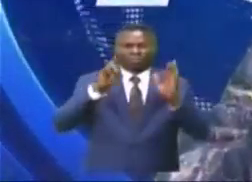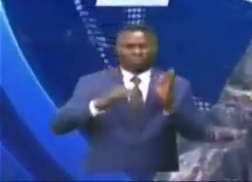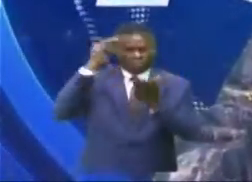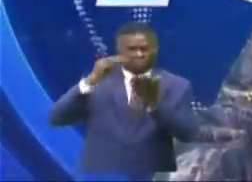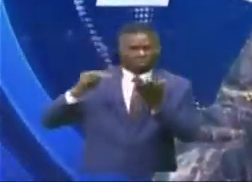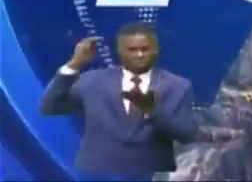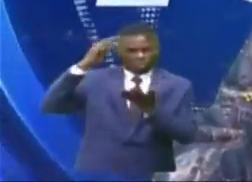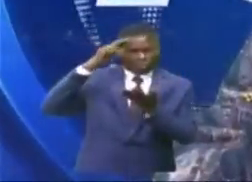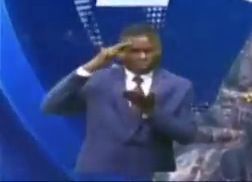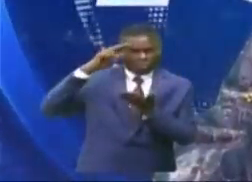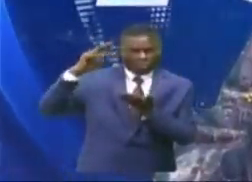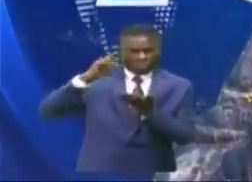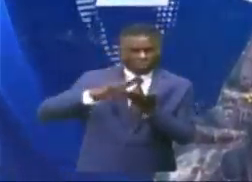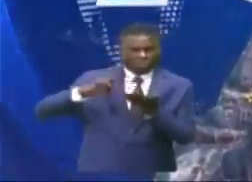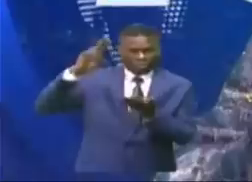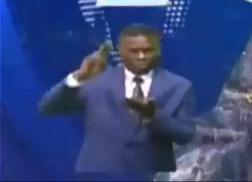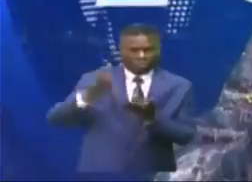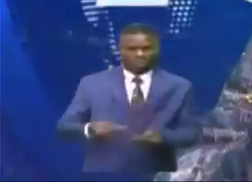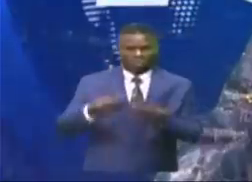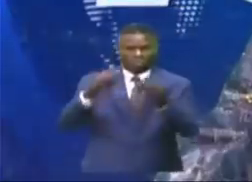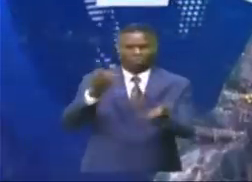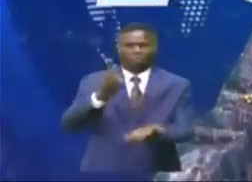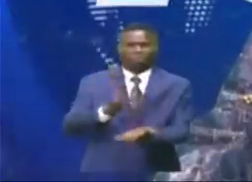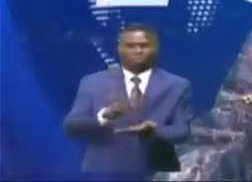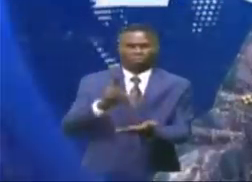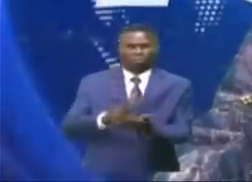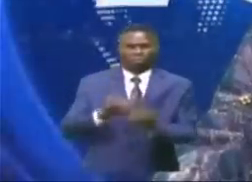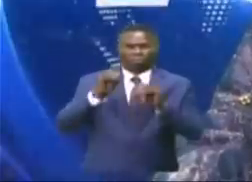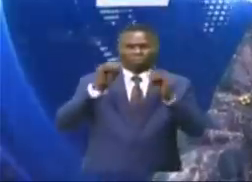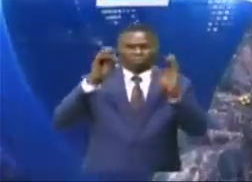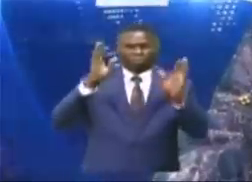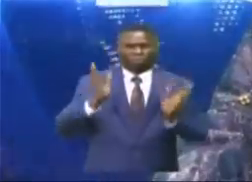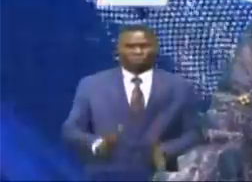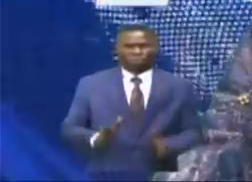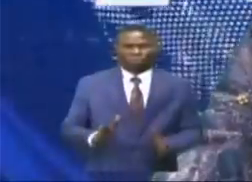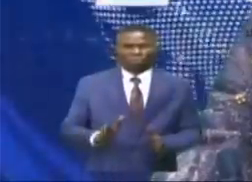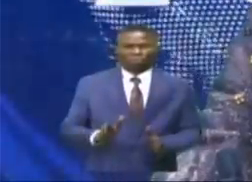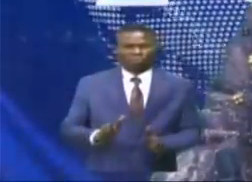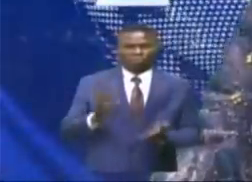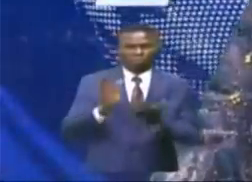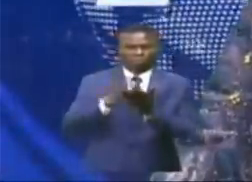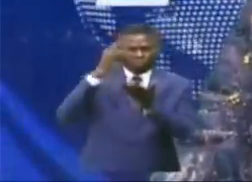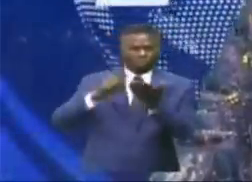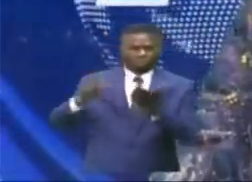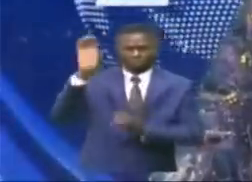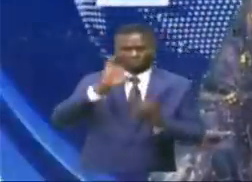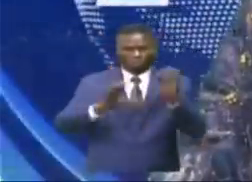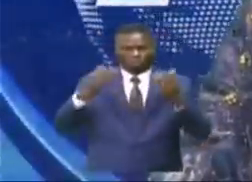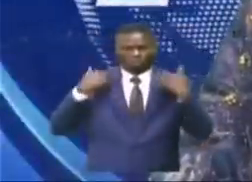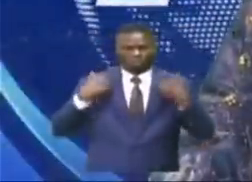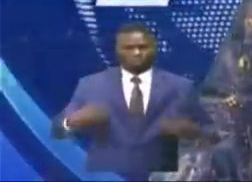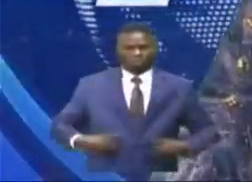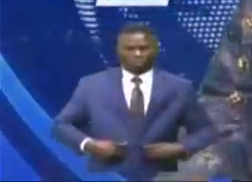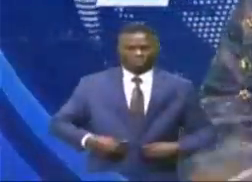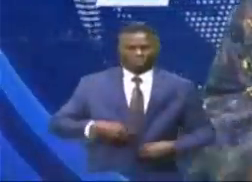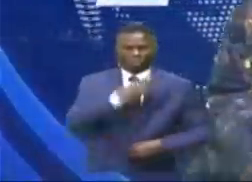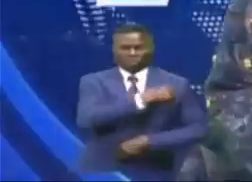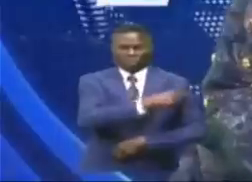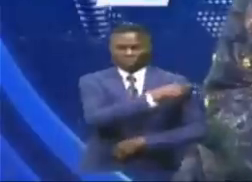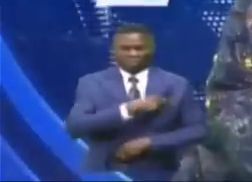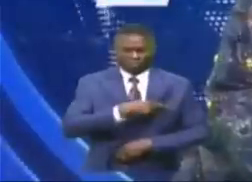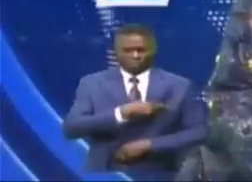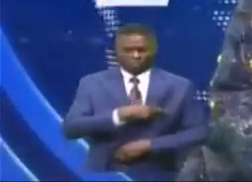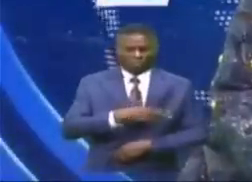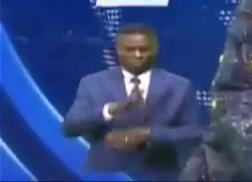supérieur universitaire, il y a eu remise des diplômes aux enseignants de l'Institut supérieur des sciences de santé de la Croix-Rouge. Ces derniers